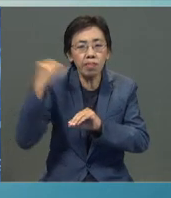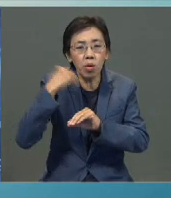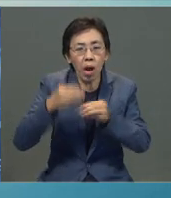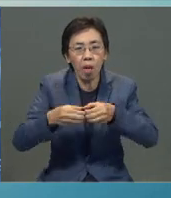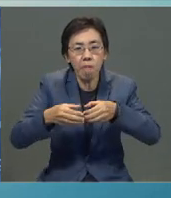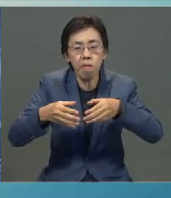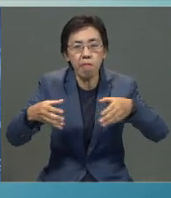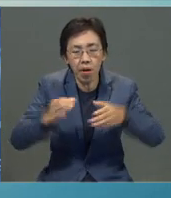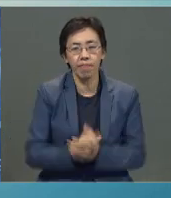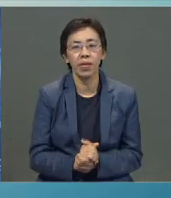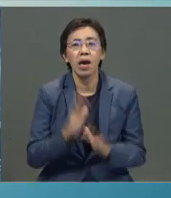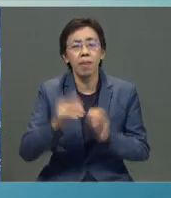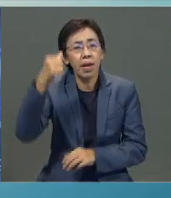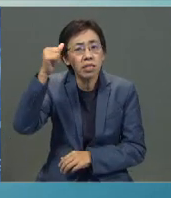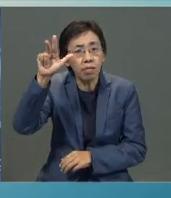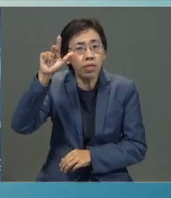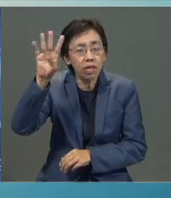แสนกว่าขึ้นตลอดเลยนะครับสองแสนสูงสุดก็ถึงสองแสนแปดนะครับที่เราได้พบเห็นกันตัวเลขต่างๆเหล่านี้เรียกว่า3-4